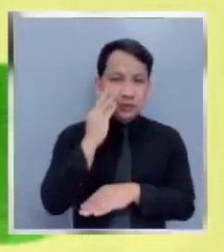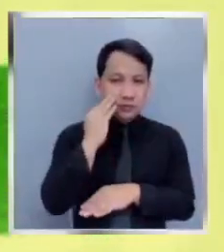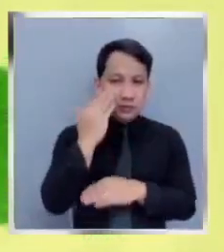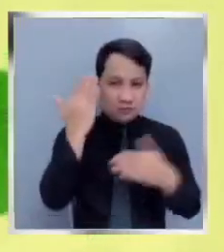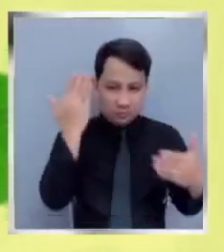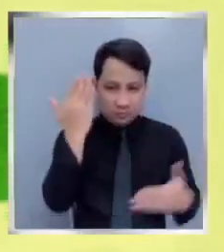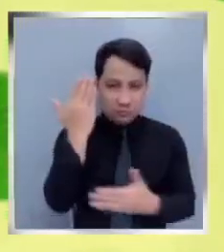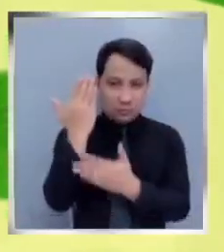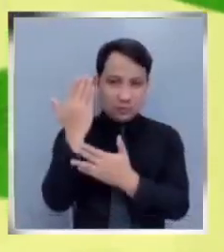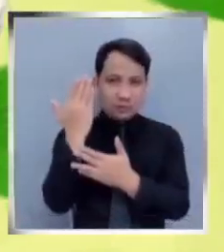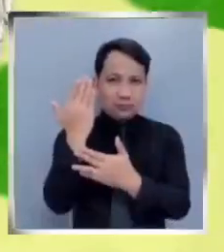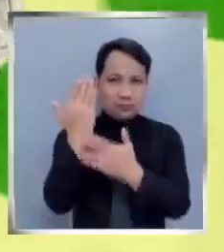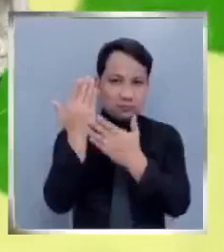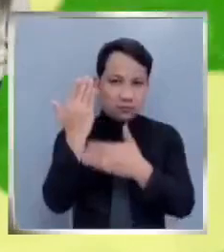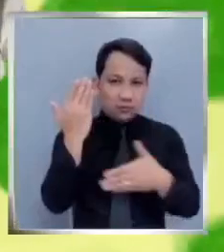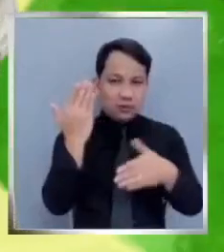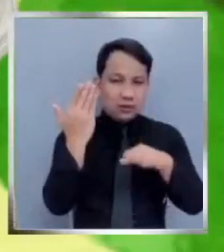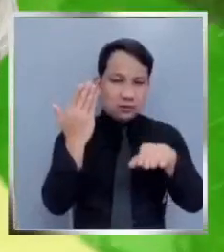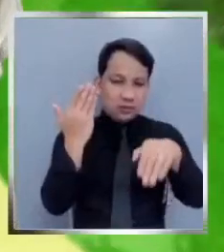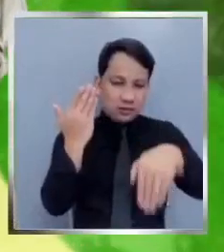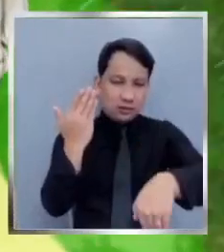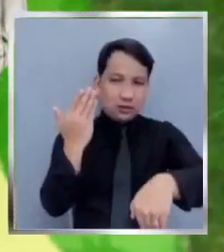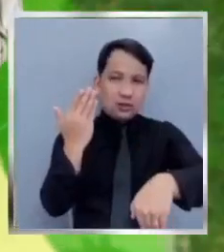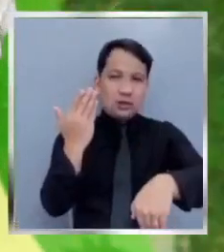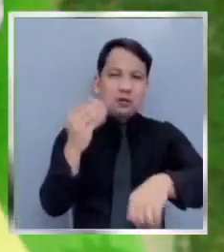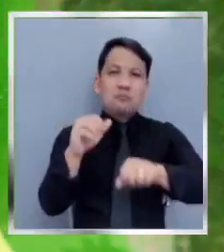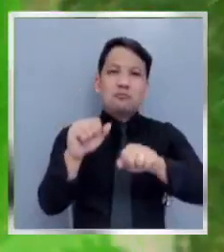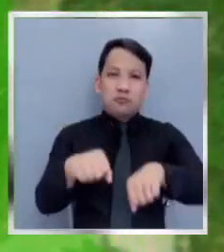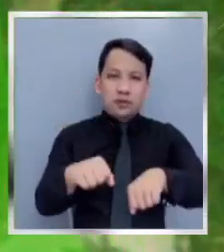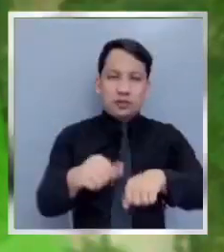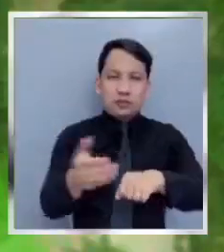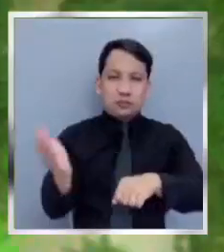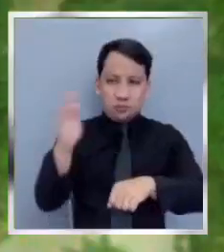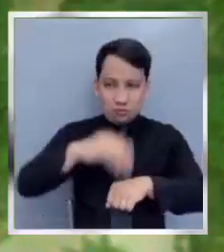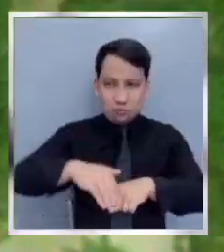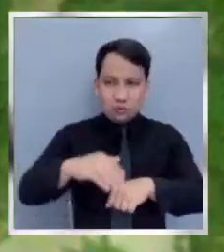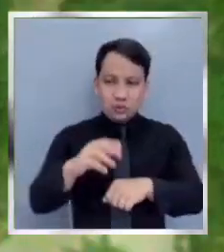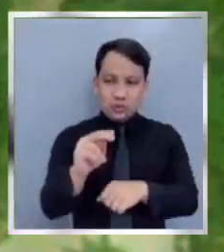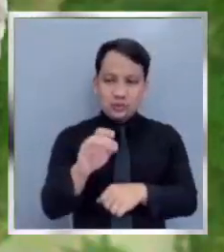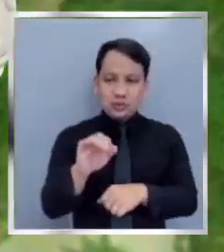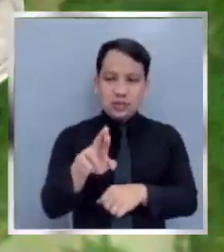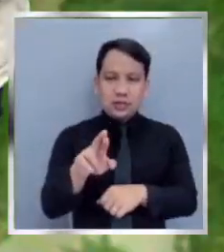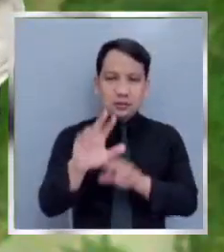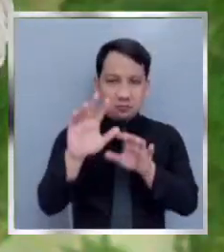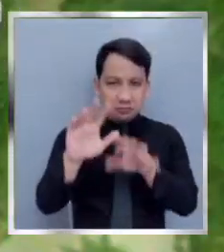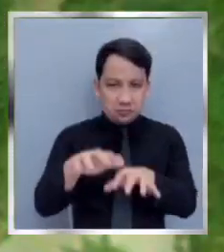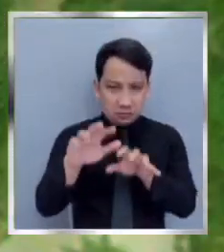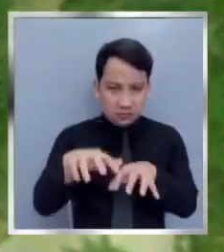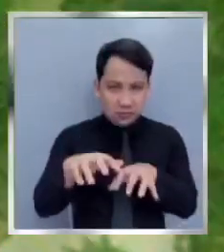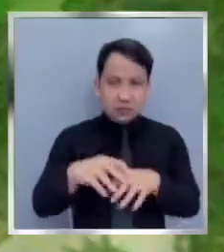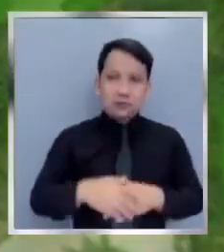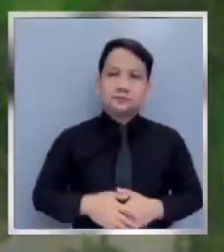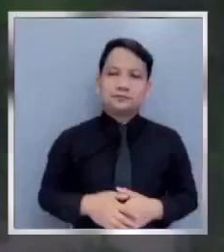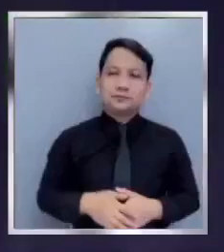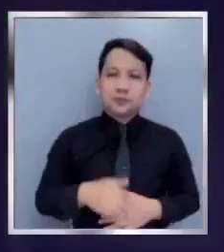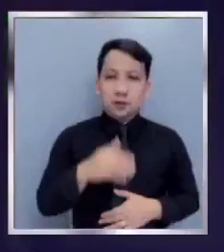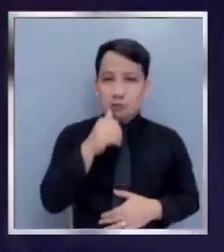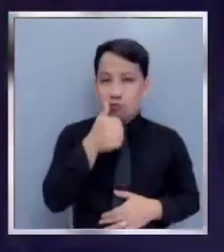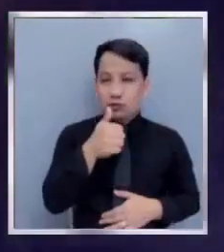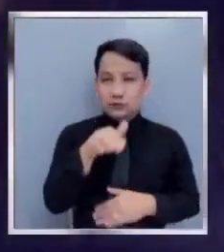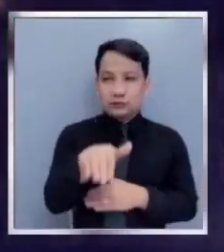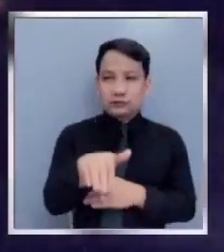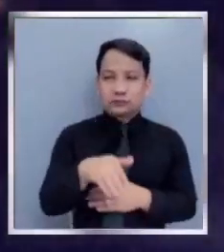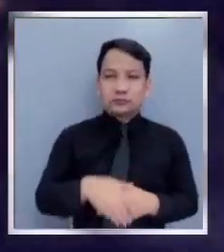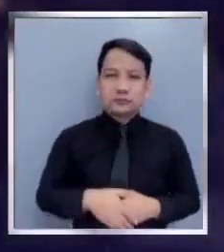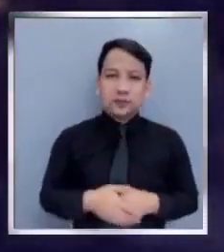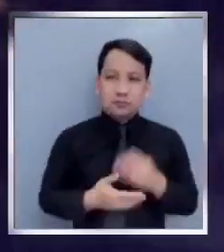malawakan yung ulan. Pero pagdating ng gabi, posibleng buong Metro Manila may mga pag-ulan bukas ng gabi. At yan ang latest mula